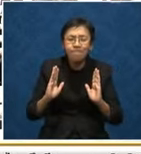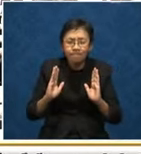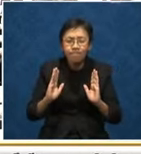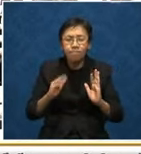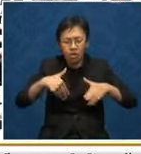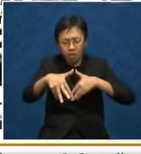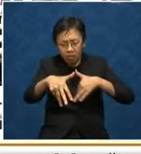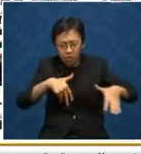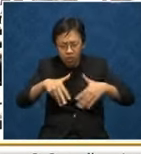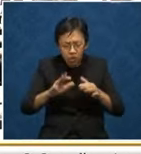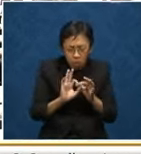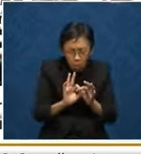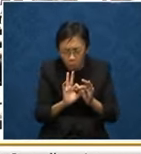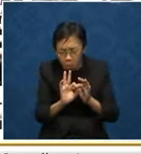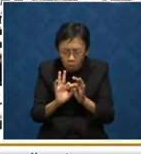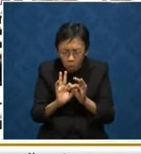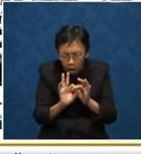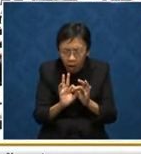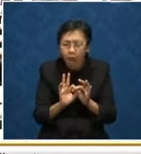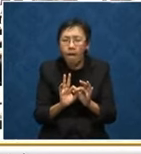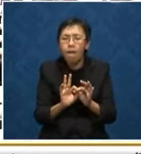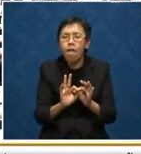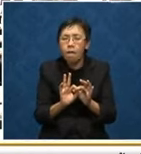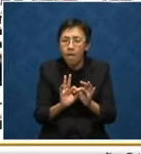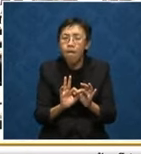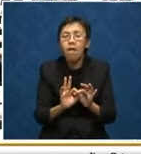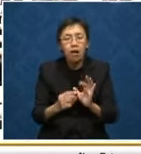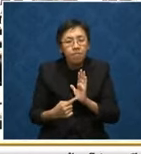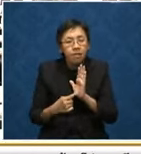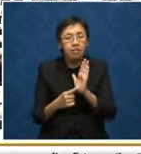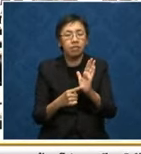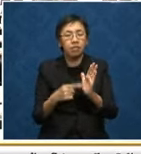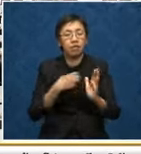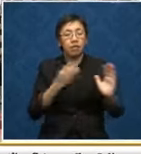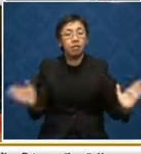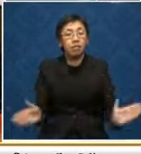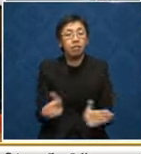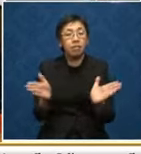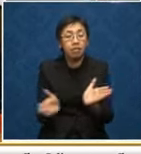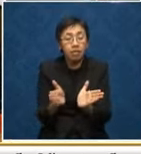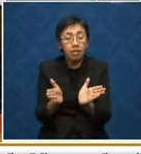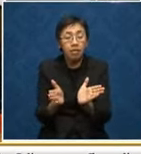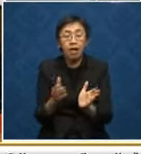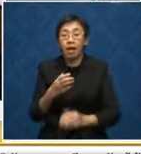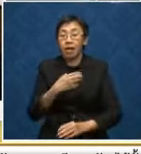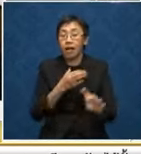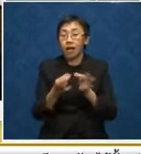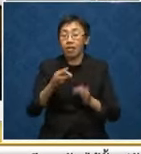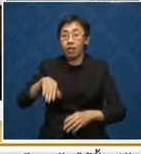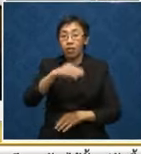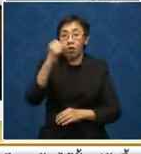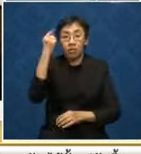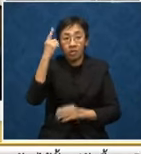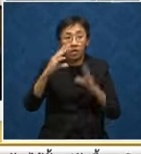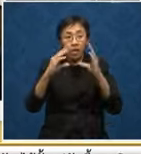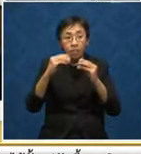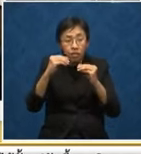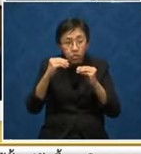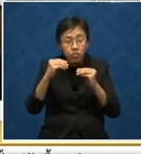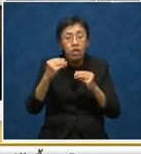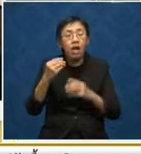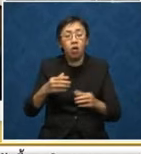งใยของพี่น้องประชาชนมาผลักดันขับเคลื่อนแต่อยากทำความเข้าใจว่านอกจากจะประชุมสามัญประชุม